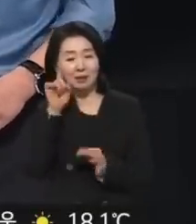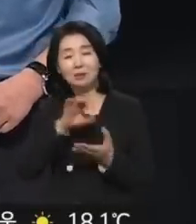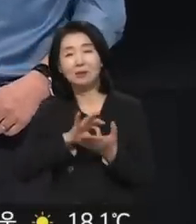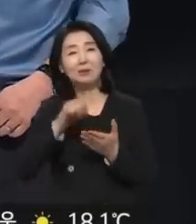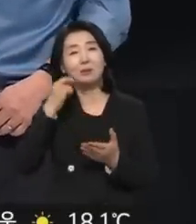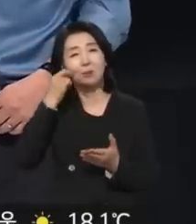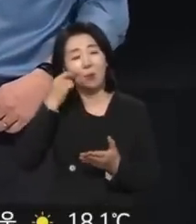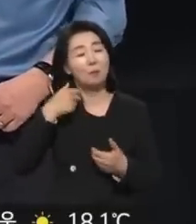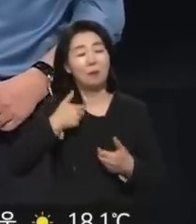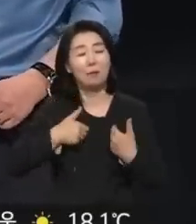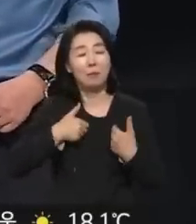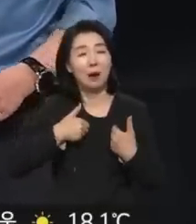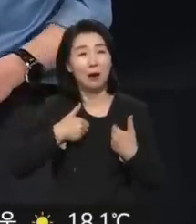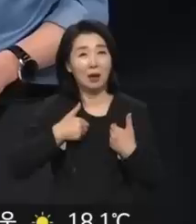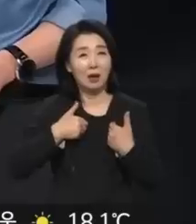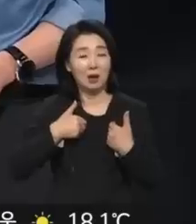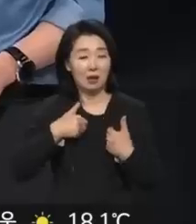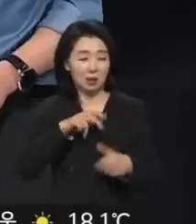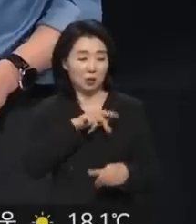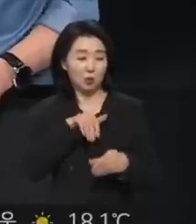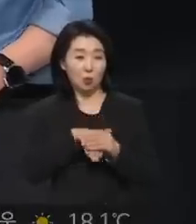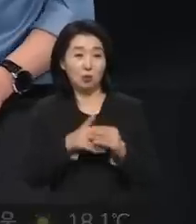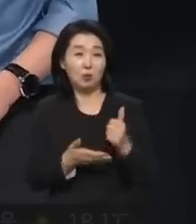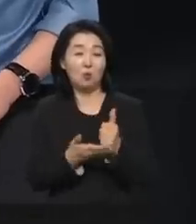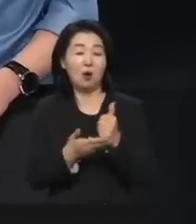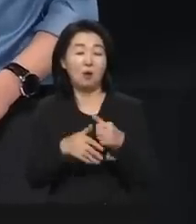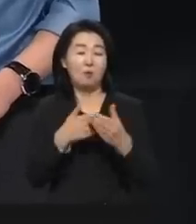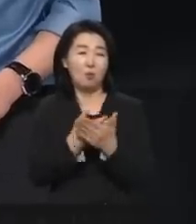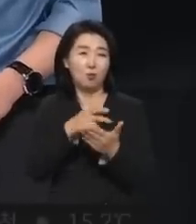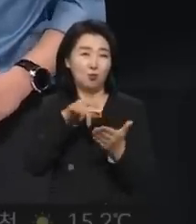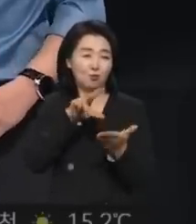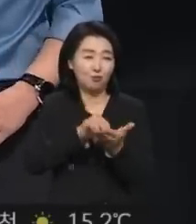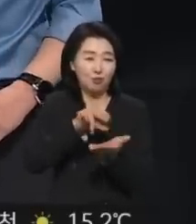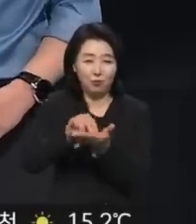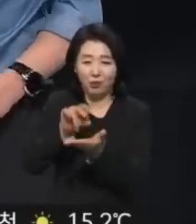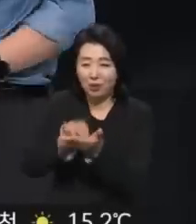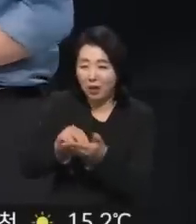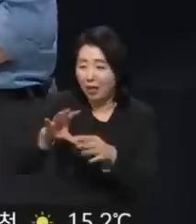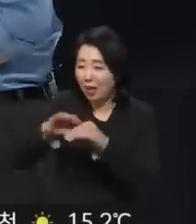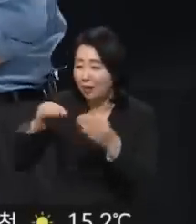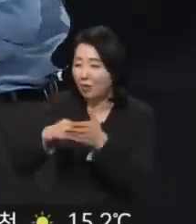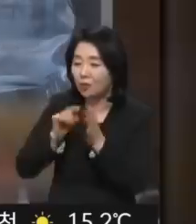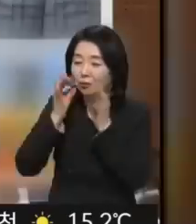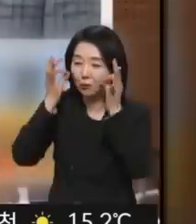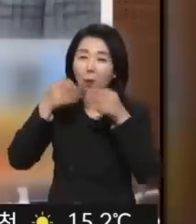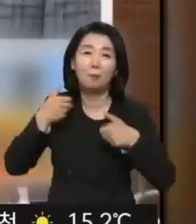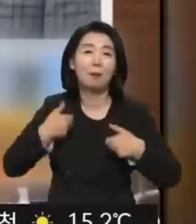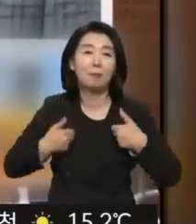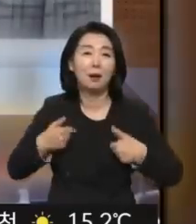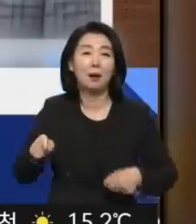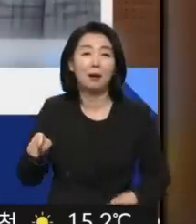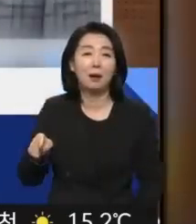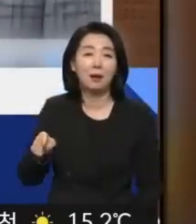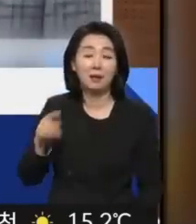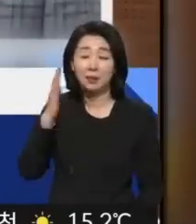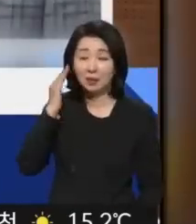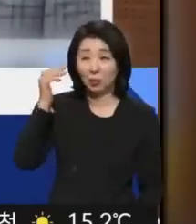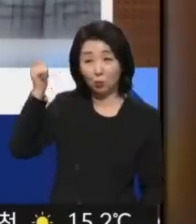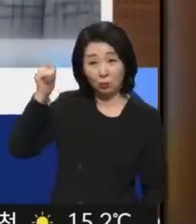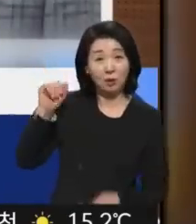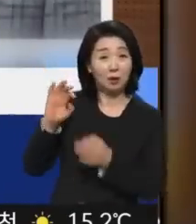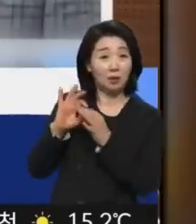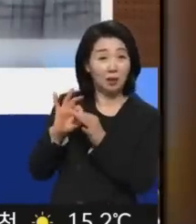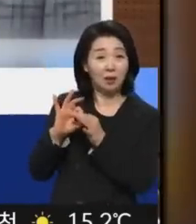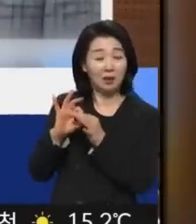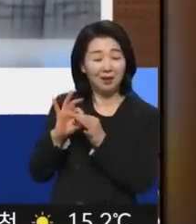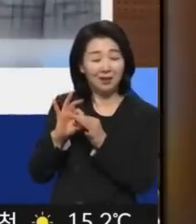총선 공천과 관련한 이른바 괴담을 수습하느라 바쁜 모습입니다. 대통령과 가까운 예.